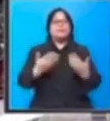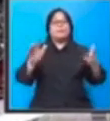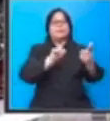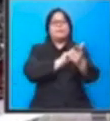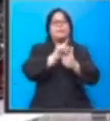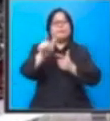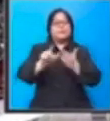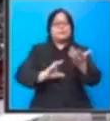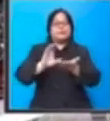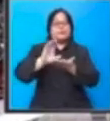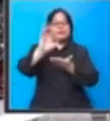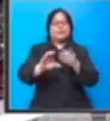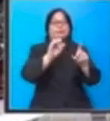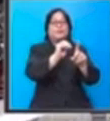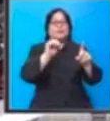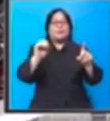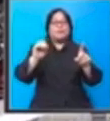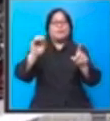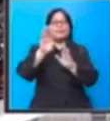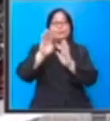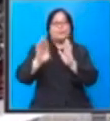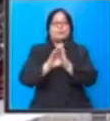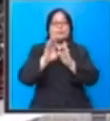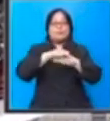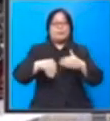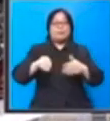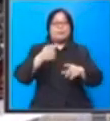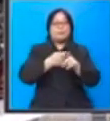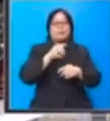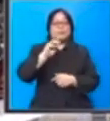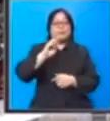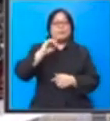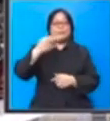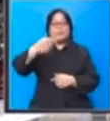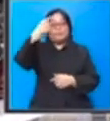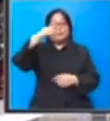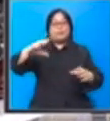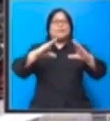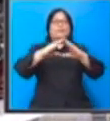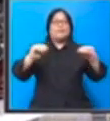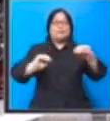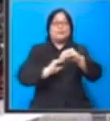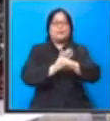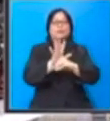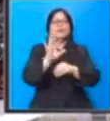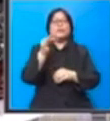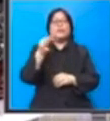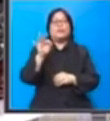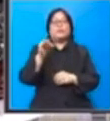diluluskan peruntukan sebanyak 1 bilion oleh Kementerian Kewangan bagi menangani wabak